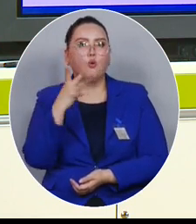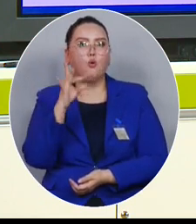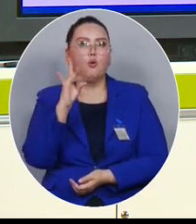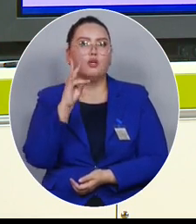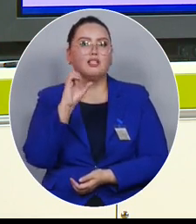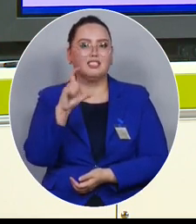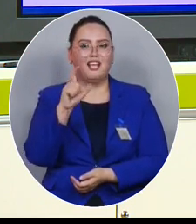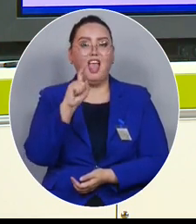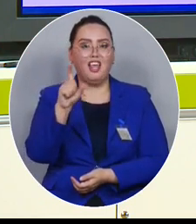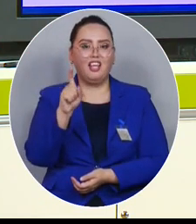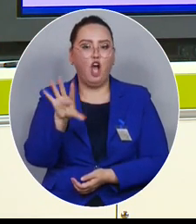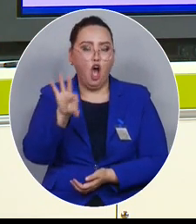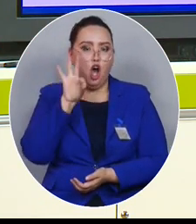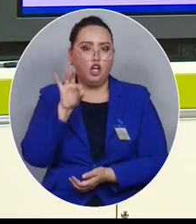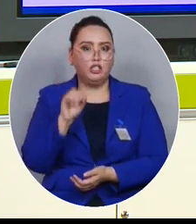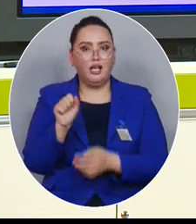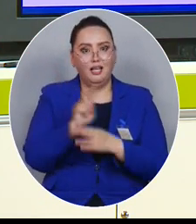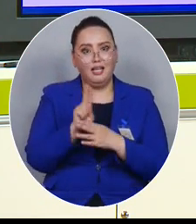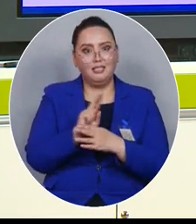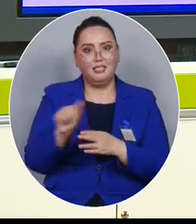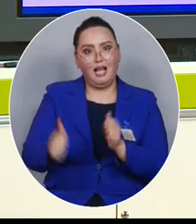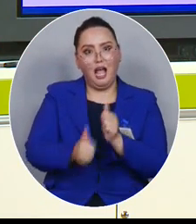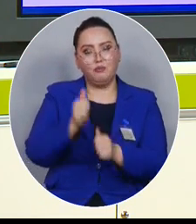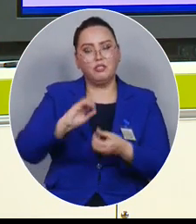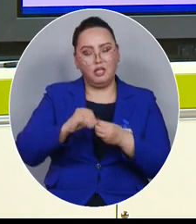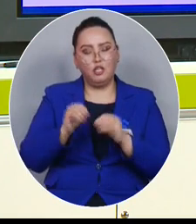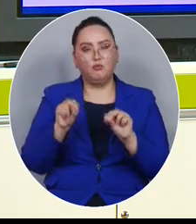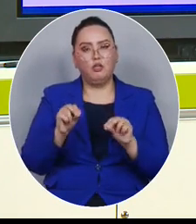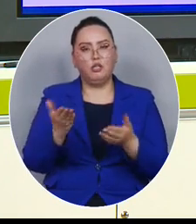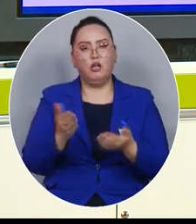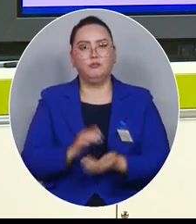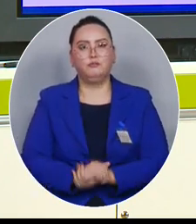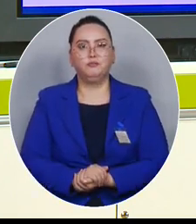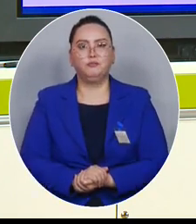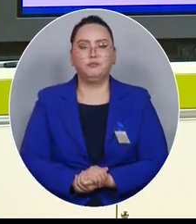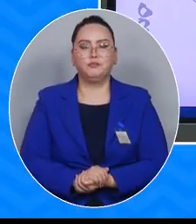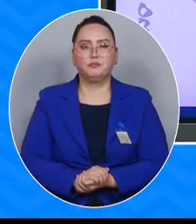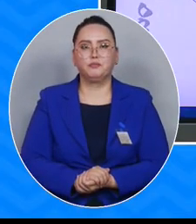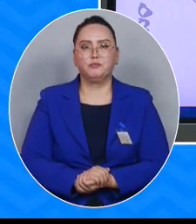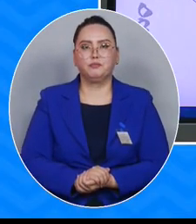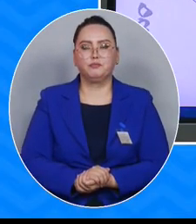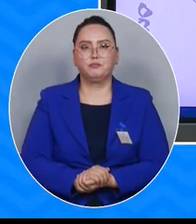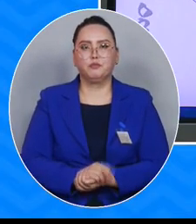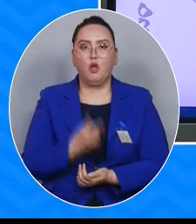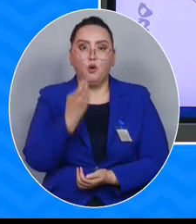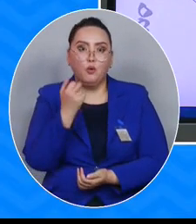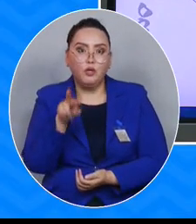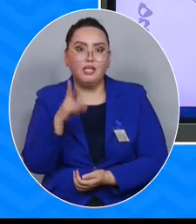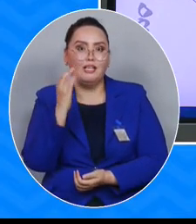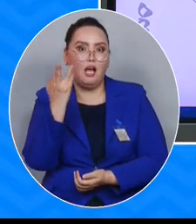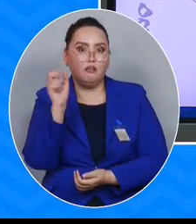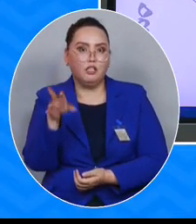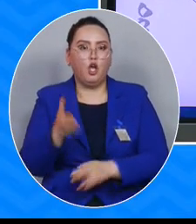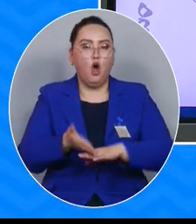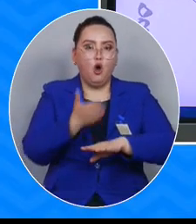бумайгааг олах им тыст bubblesмай noveltyнг font амсалтахөлөөлөөğlөөөлөөлөөлөөлөөөлөөлөөөөн. үйхи ма, заадхэр эндэй сусныг жүлгийг ажихлый бүгдээр үүл яудлиг өмніх ба